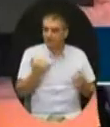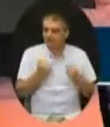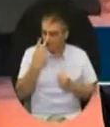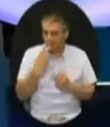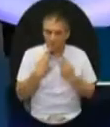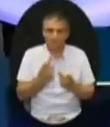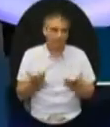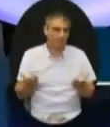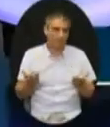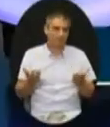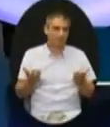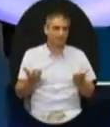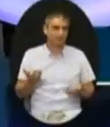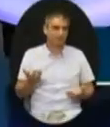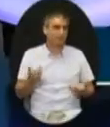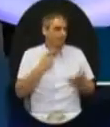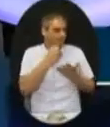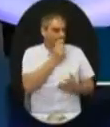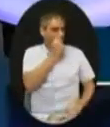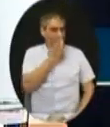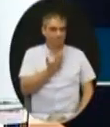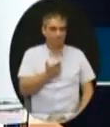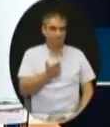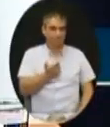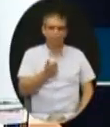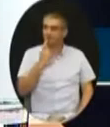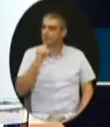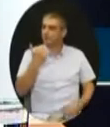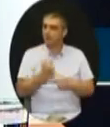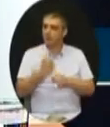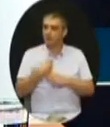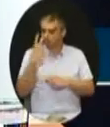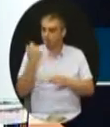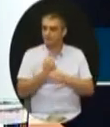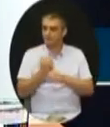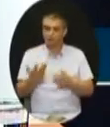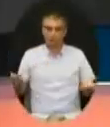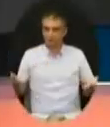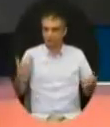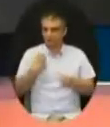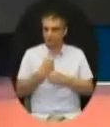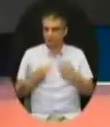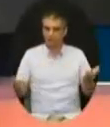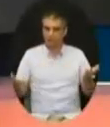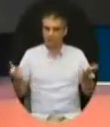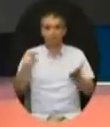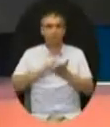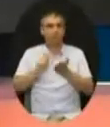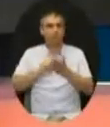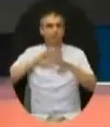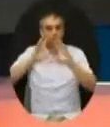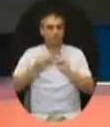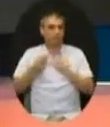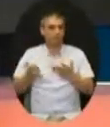תוצאות בשטח. אני רוצה לראות פעילות, לא תוצאות, קודם כל פעילות. אני רוצה לראות פעילות. אני לא רואה פעילות. יש משרד